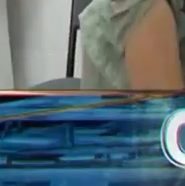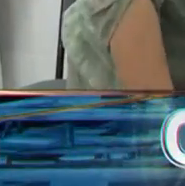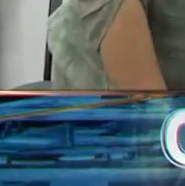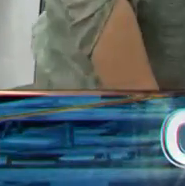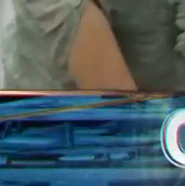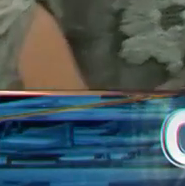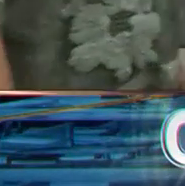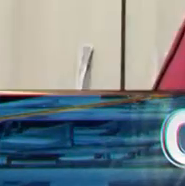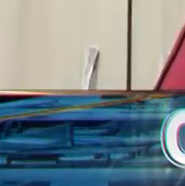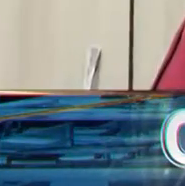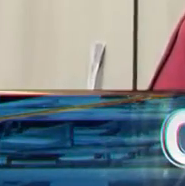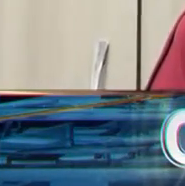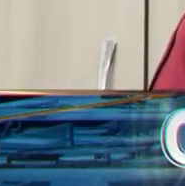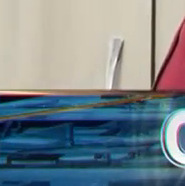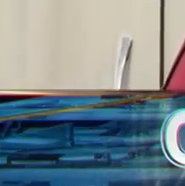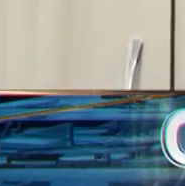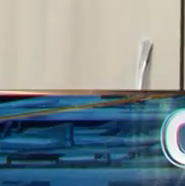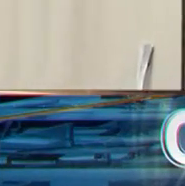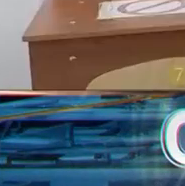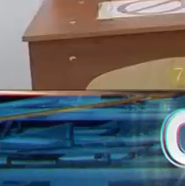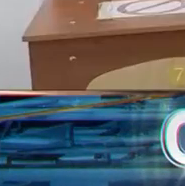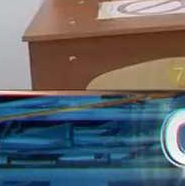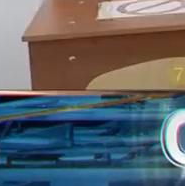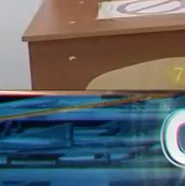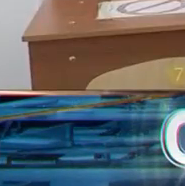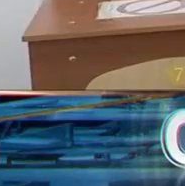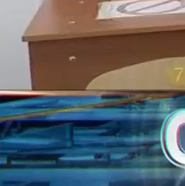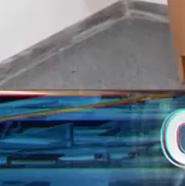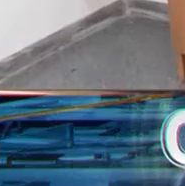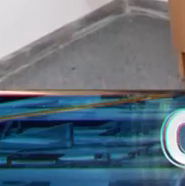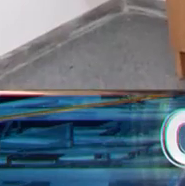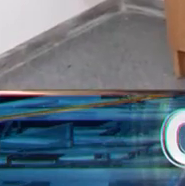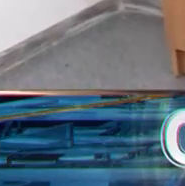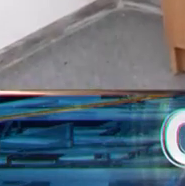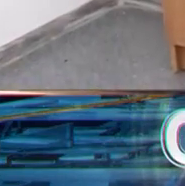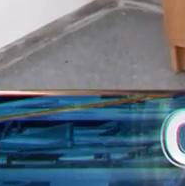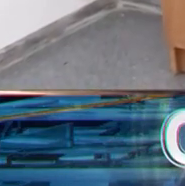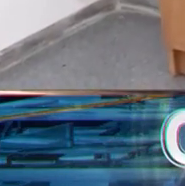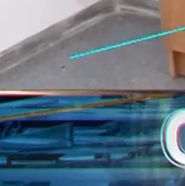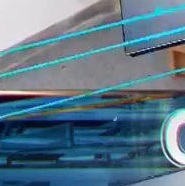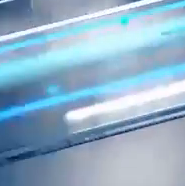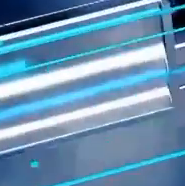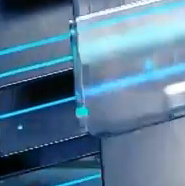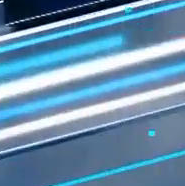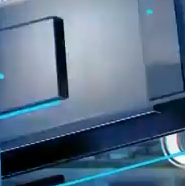учимся по новому школы алматинской области готовятся к предстоящему учебному сезону